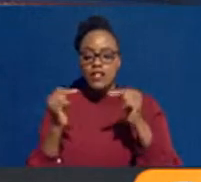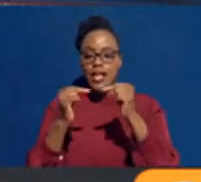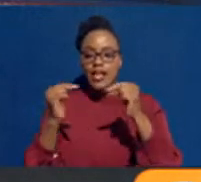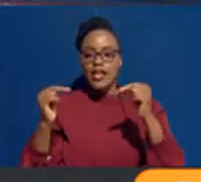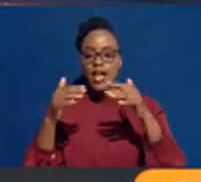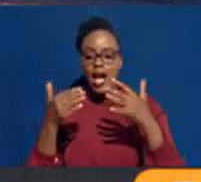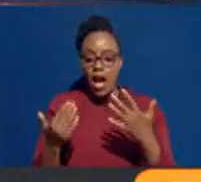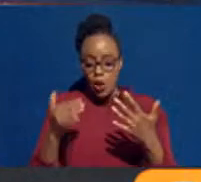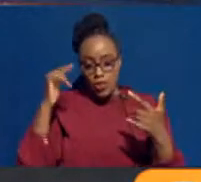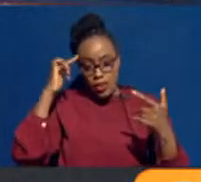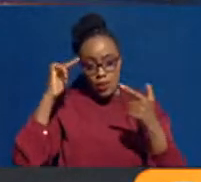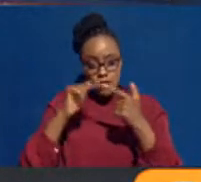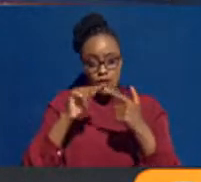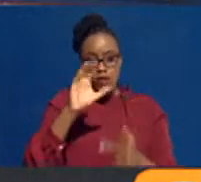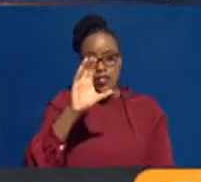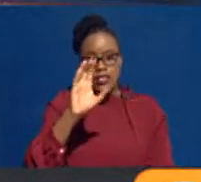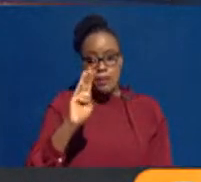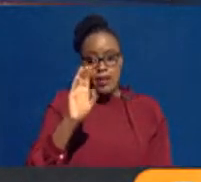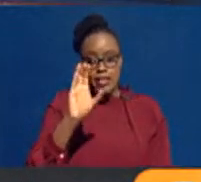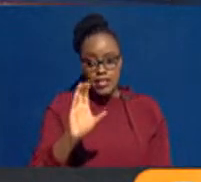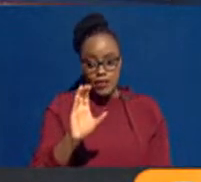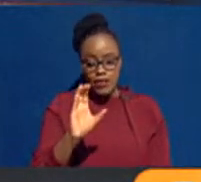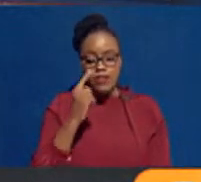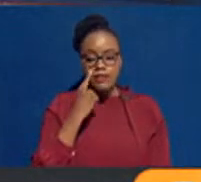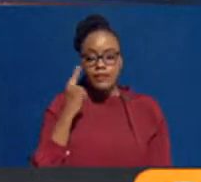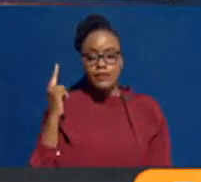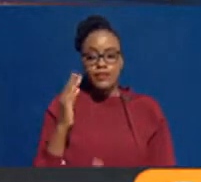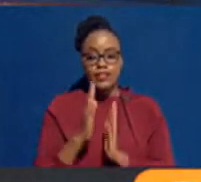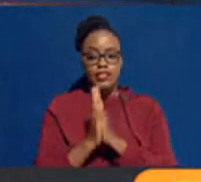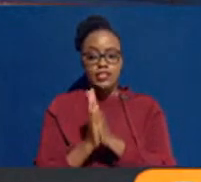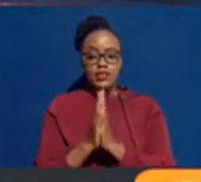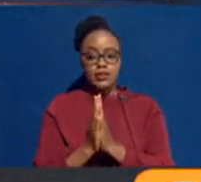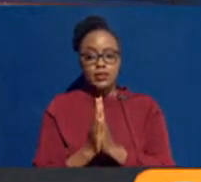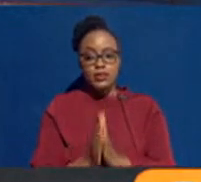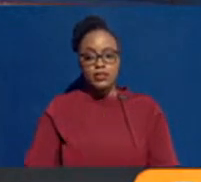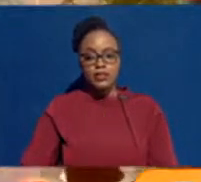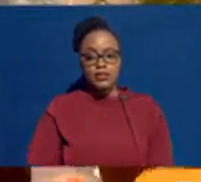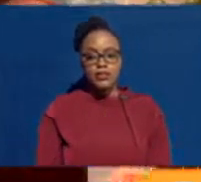kinyume na malengo ya mtaala wa CBC. Safina Shenga na maelezo zaidi.